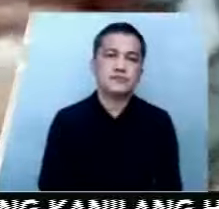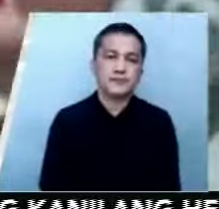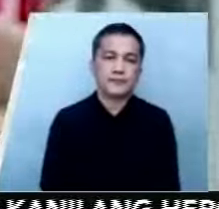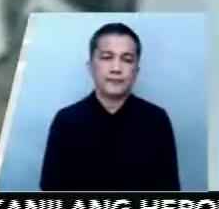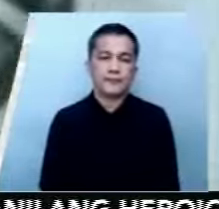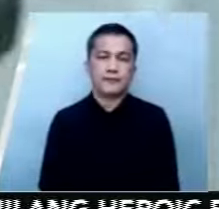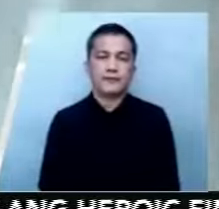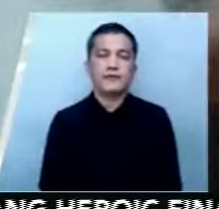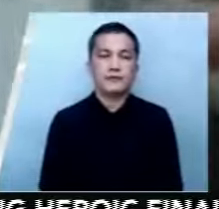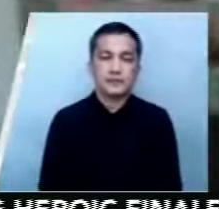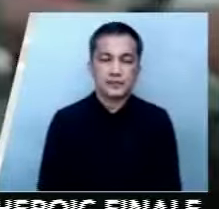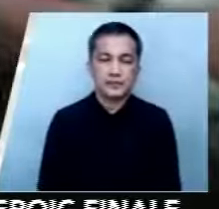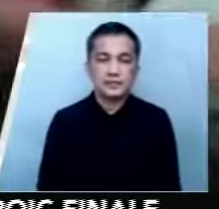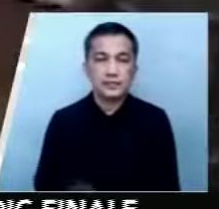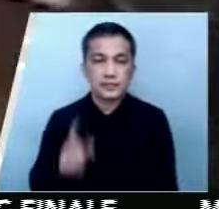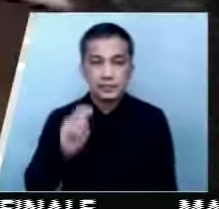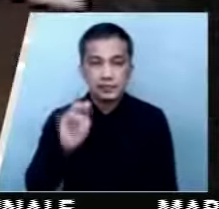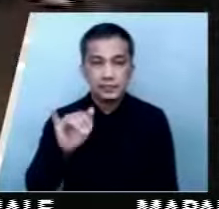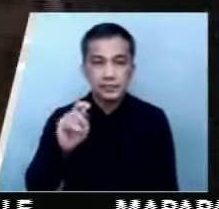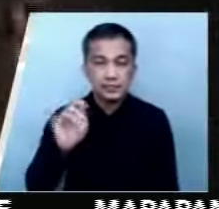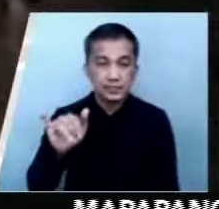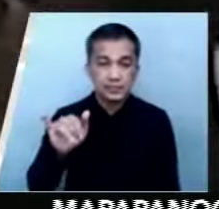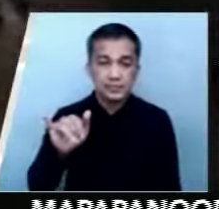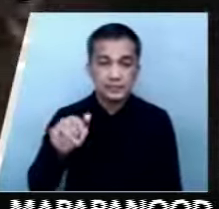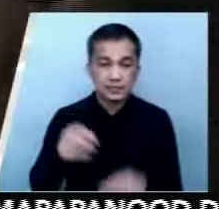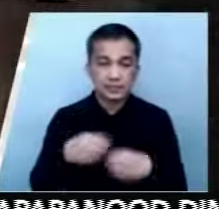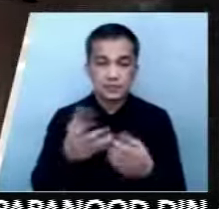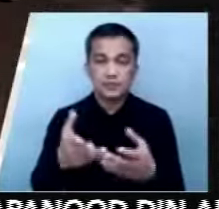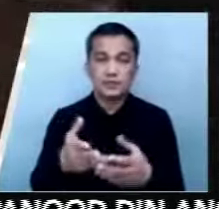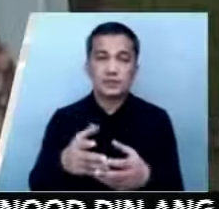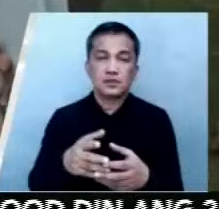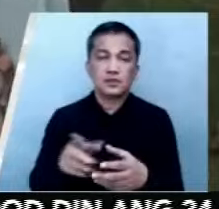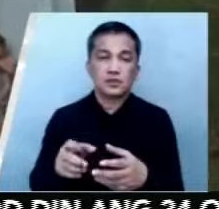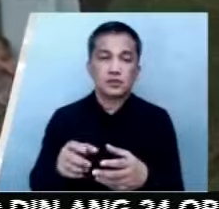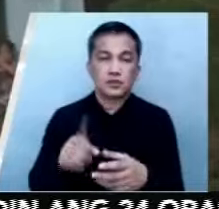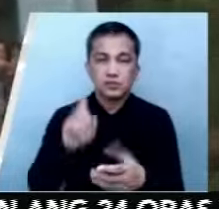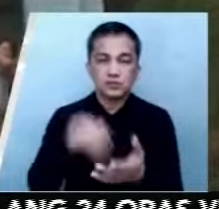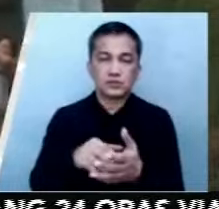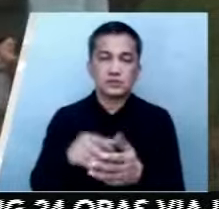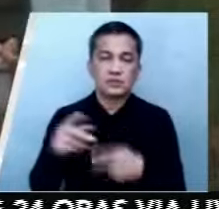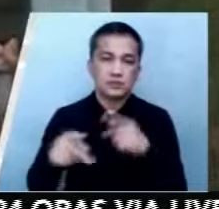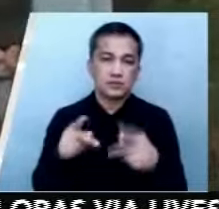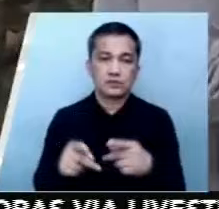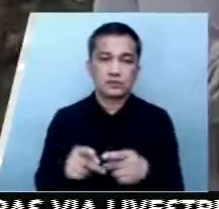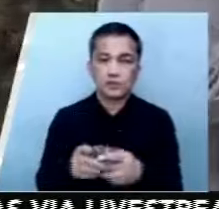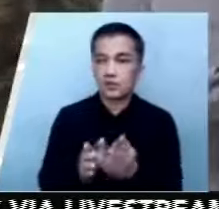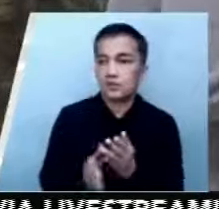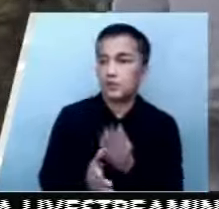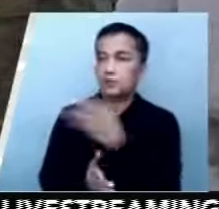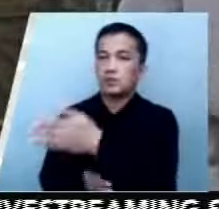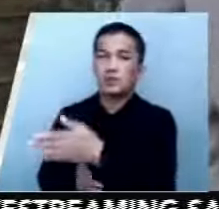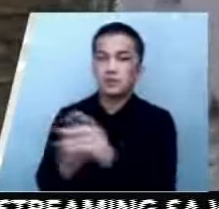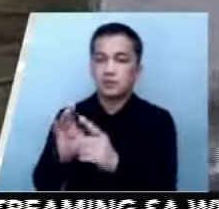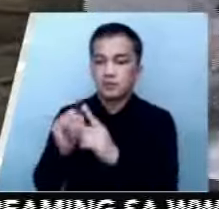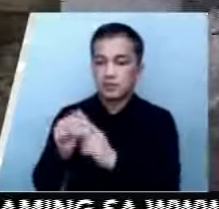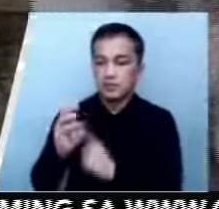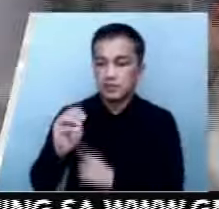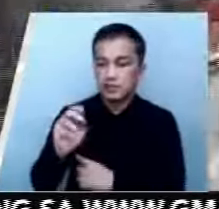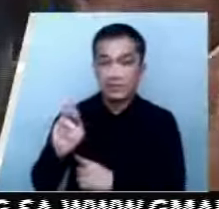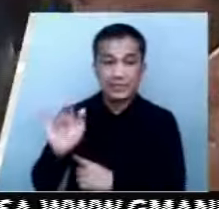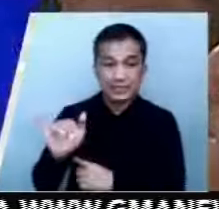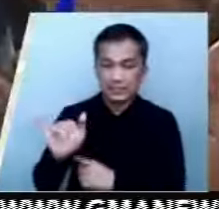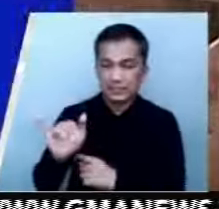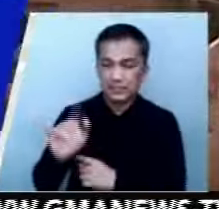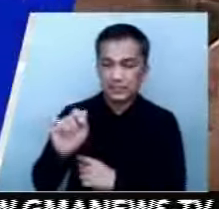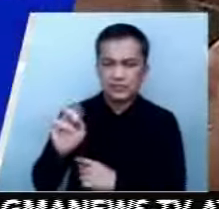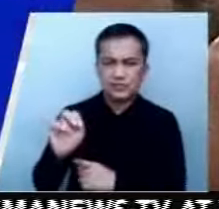Sa Taytay, namahagi tayo ng relief goods sa 1,000 katao. Pinuntahan rin natin ang barangay Malanday at Tanyo